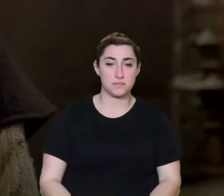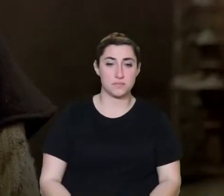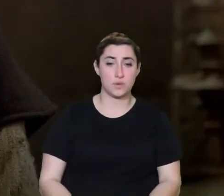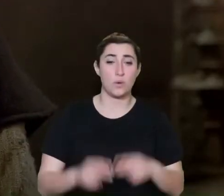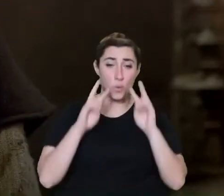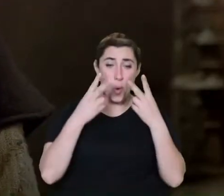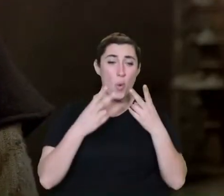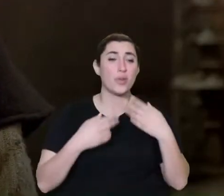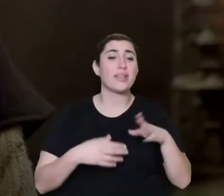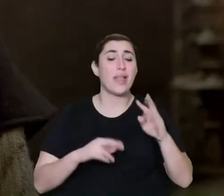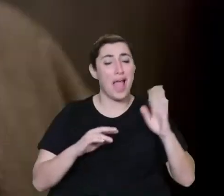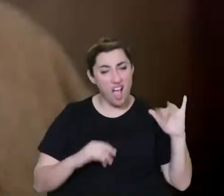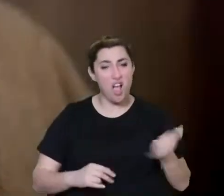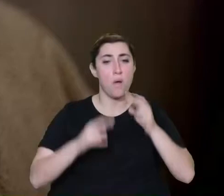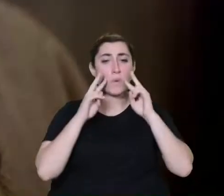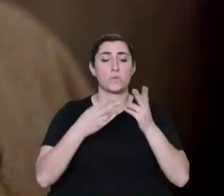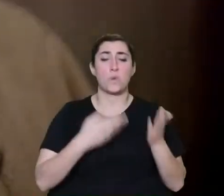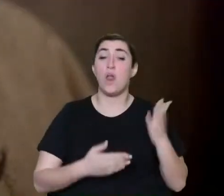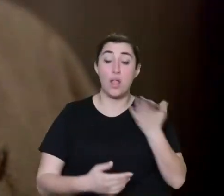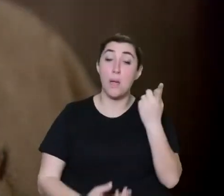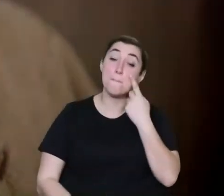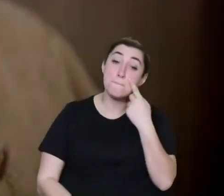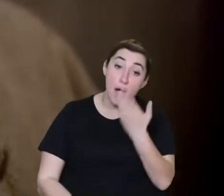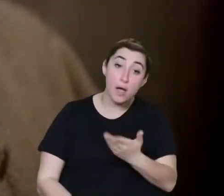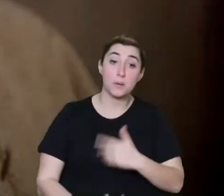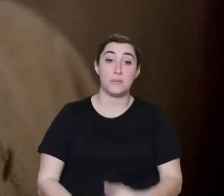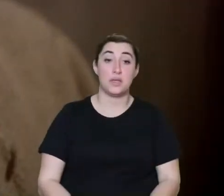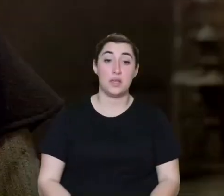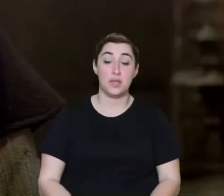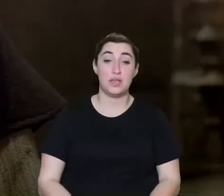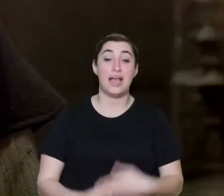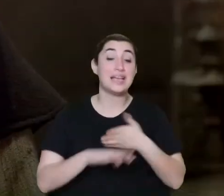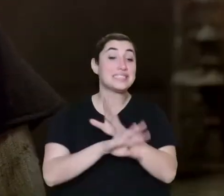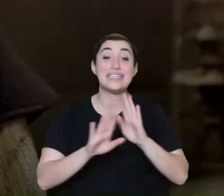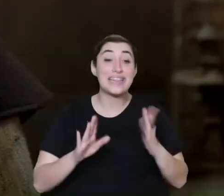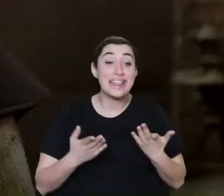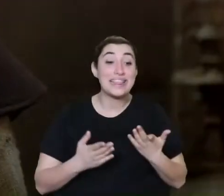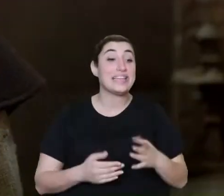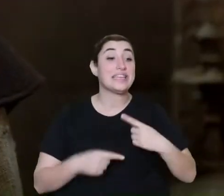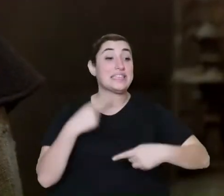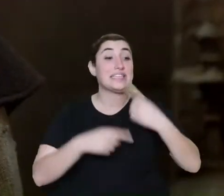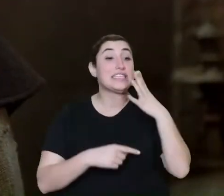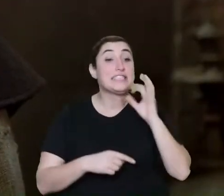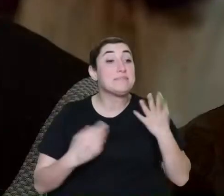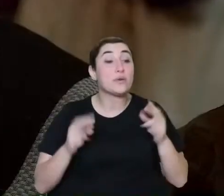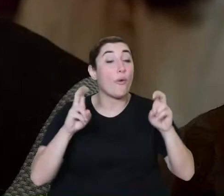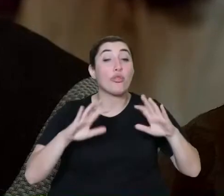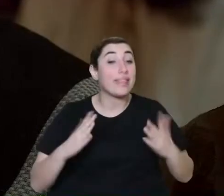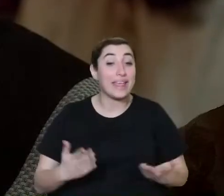Kör oğlu kör. Hele bak bakalım. Aslı nedir, nesli nedir